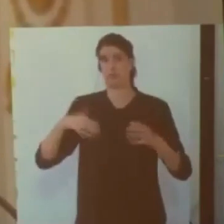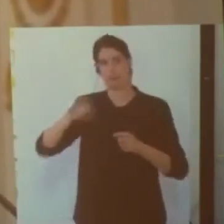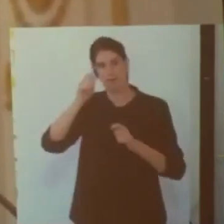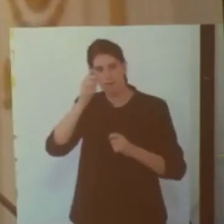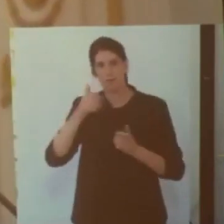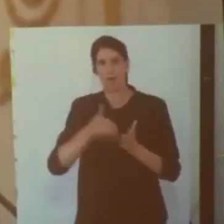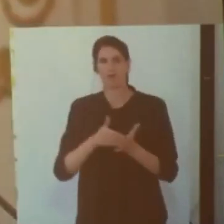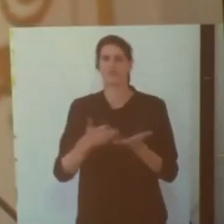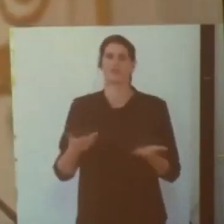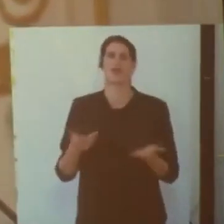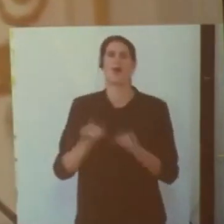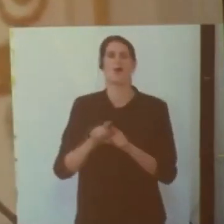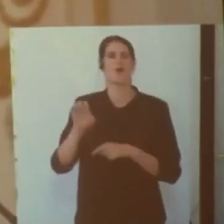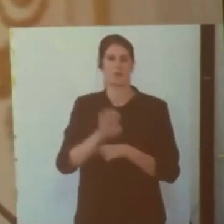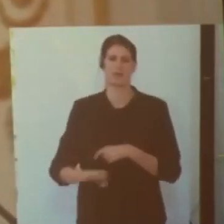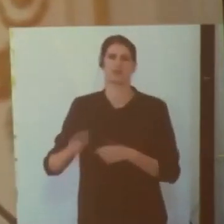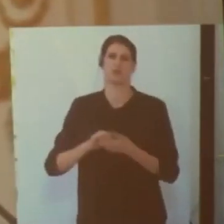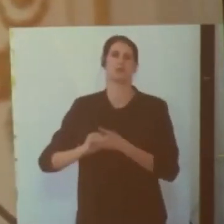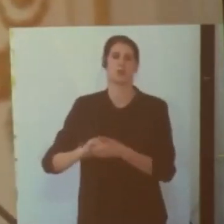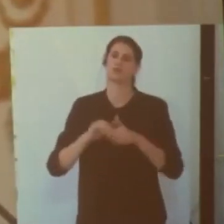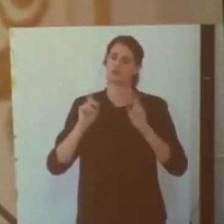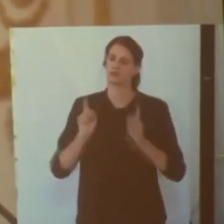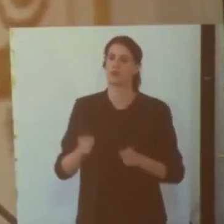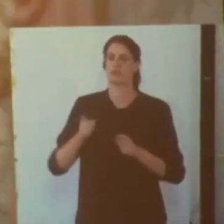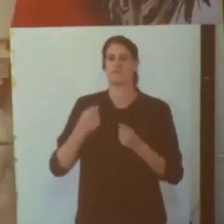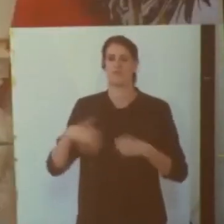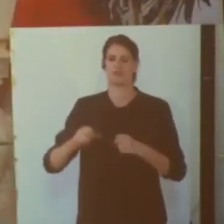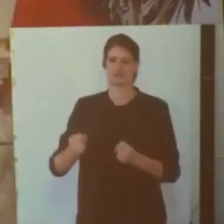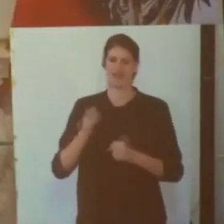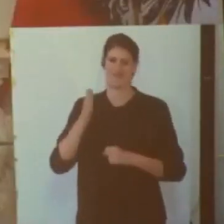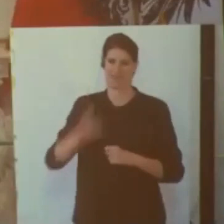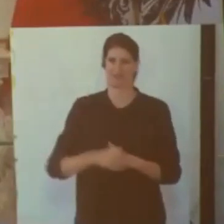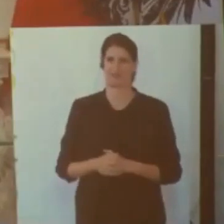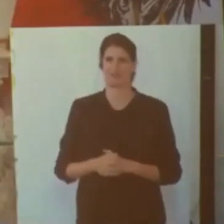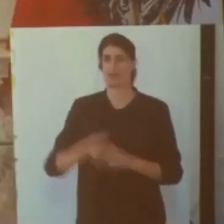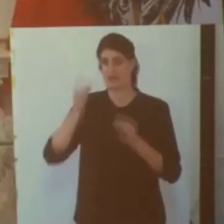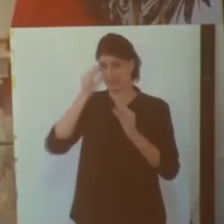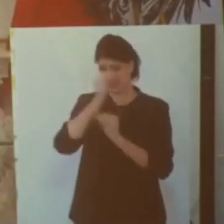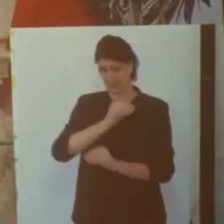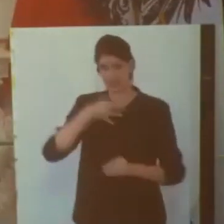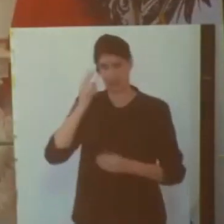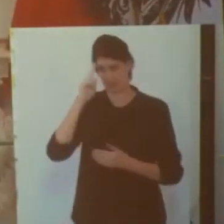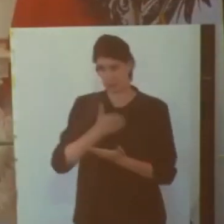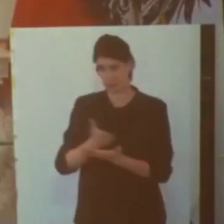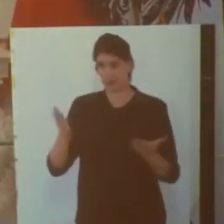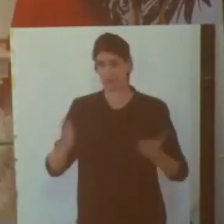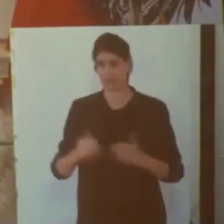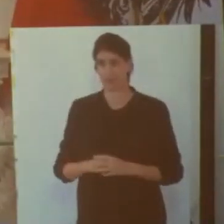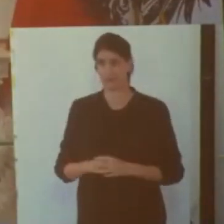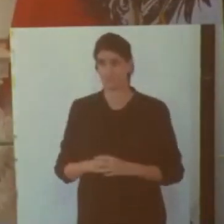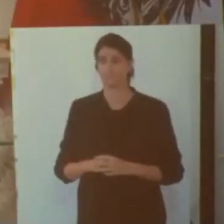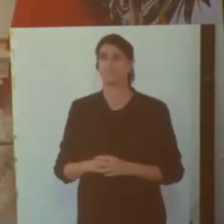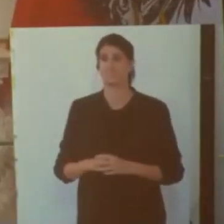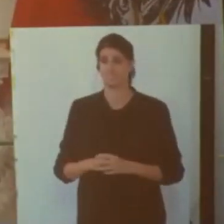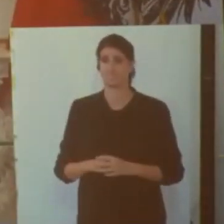auch als Europäische Union stärker werden. Sehr geehrte Damen und Herren, in